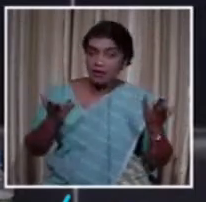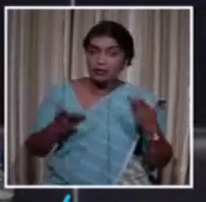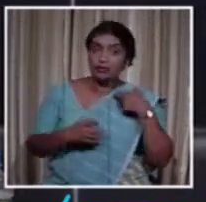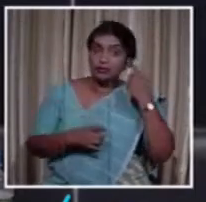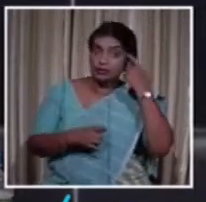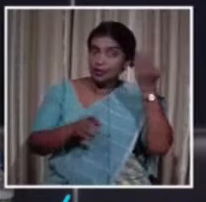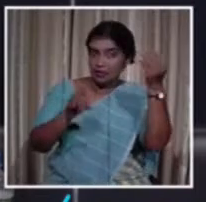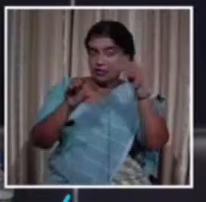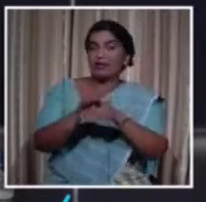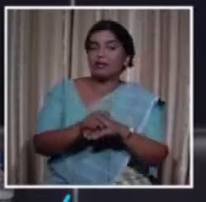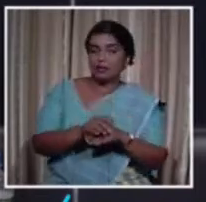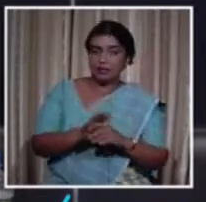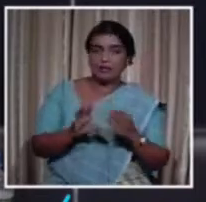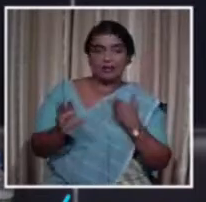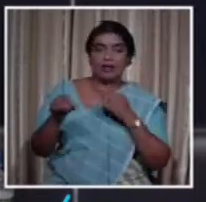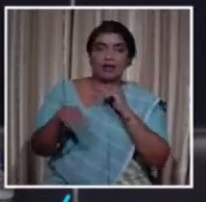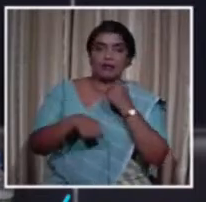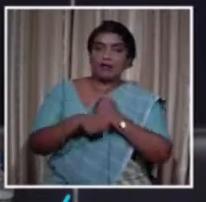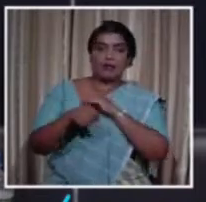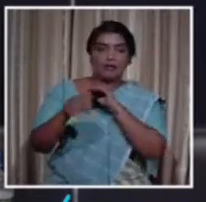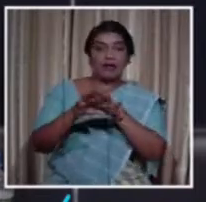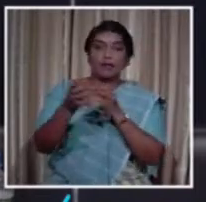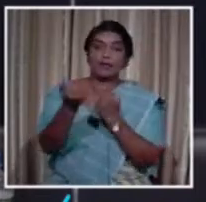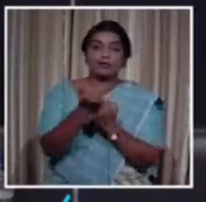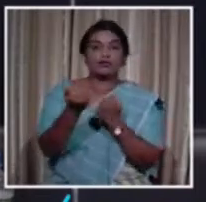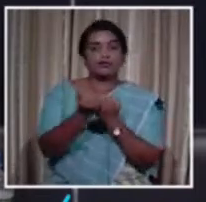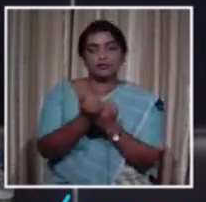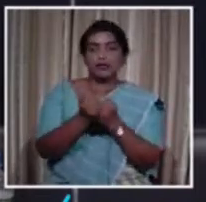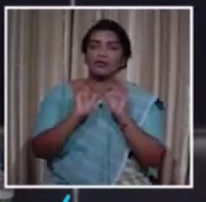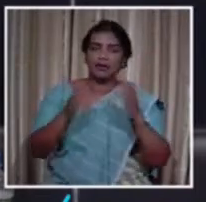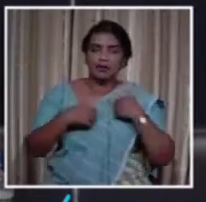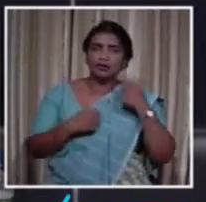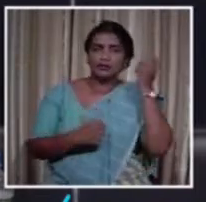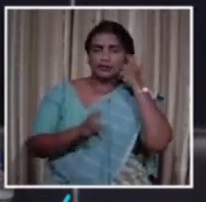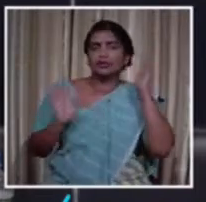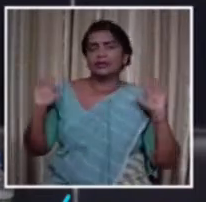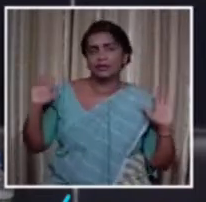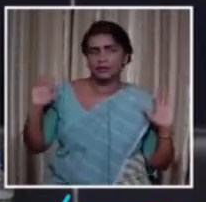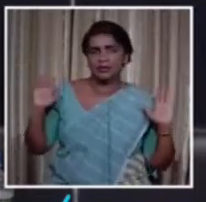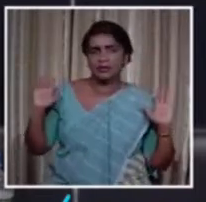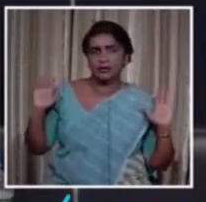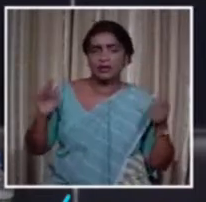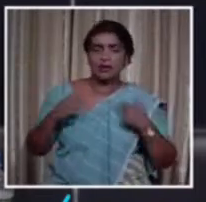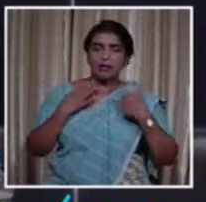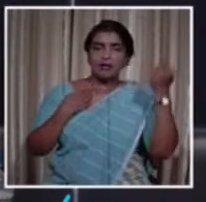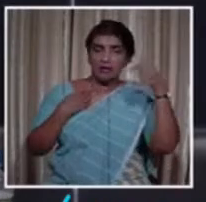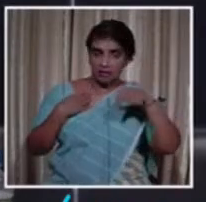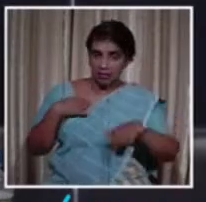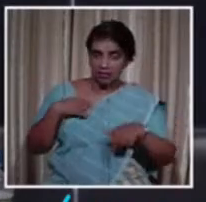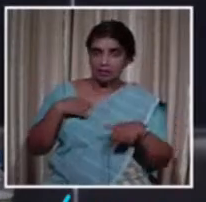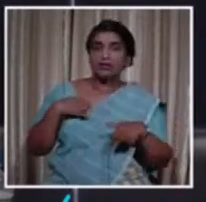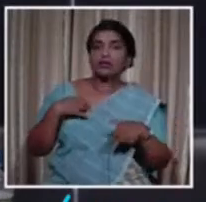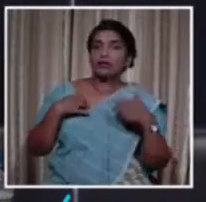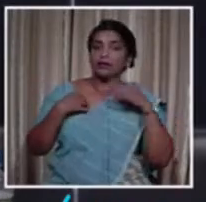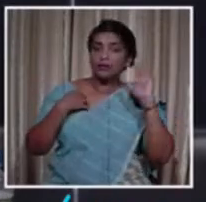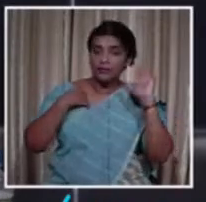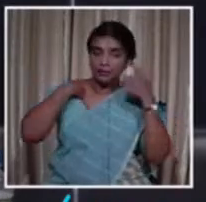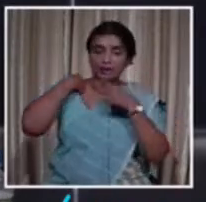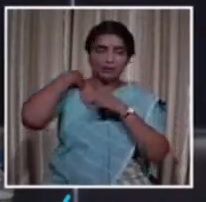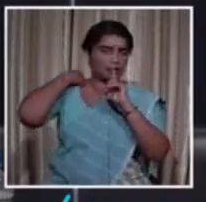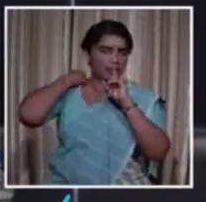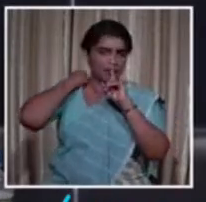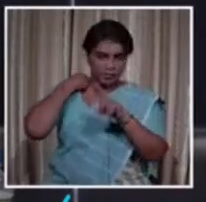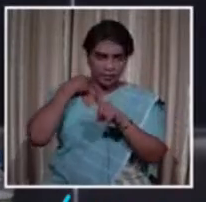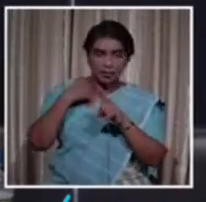ආවොත් ඒ නිසා ඉදිරිපත් කරන්නේ එතුමන්ට සහයෝගය දෙන්න යනවා කියලා එච්චරයි මම දන්නේ මම මෙතෙන්ට ආවෙද්දී විශේෂයෙන් මම එතුමයන්